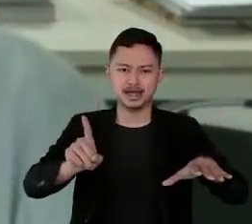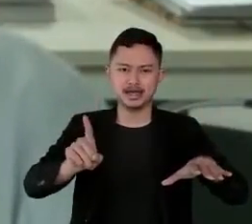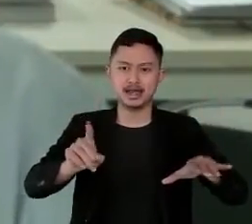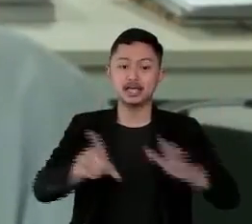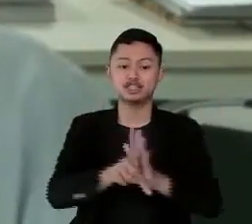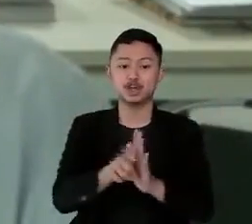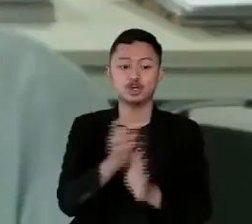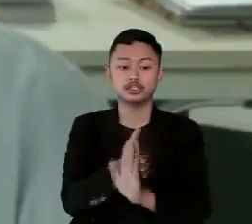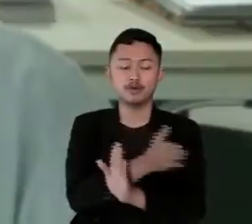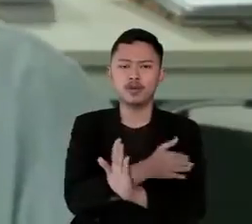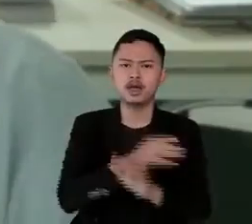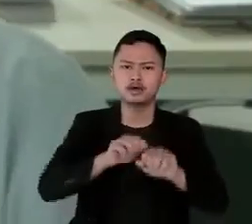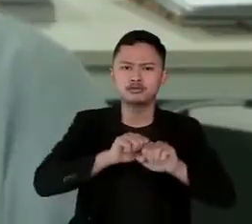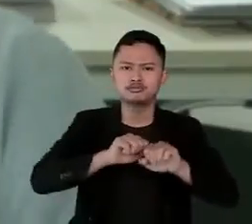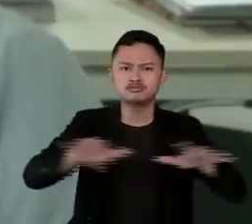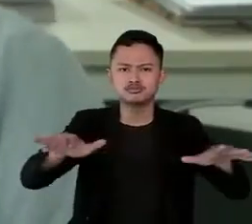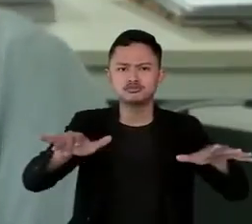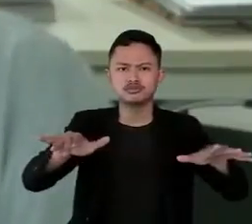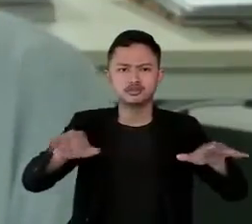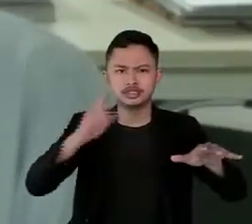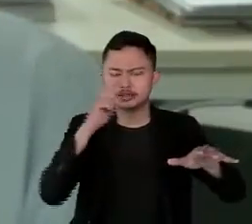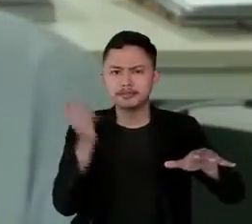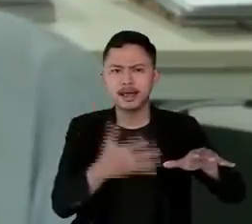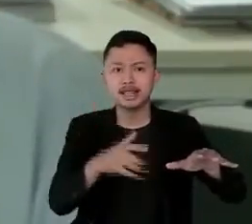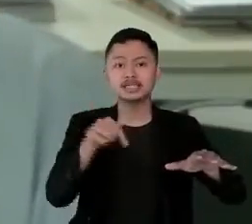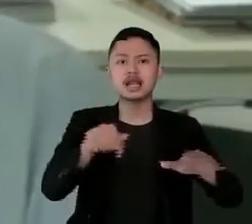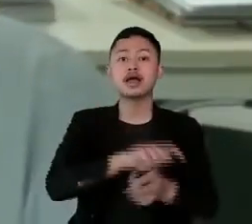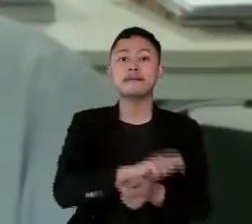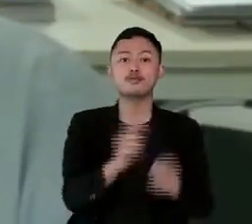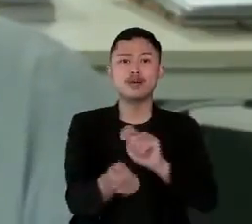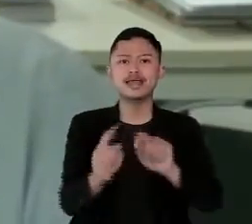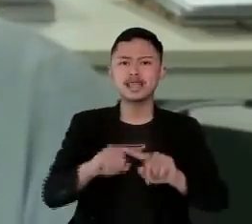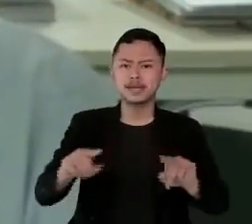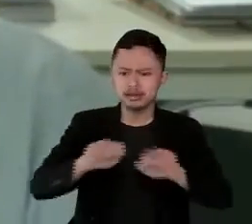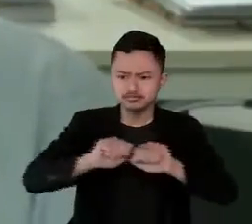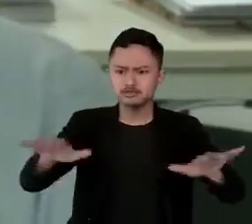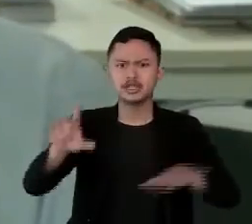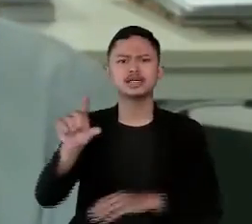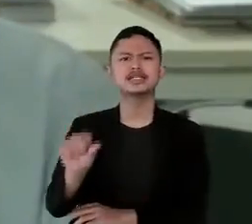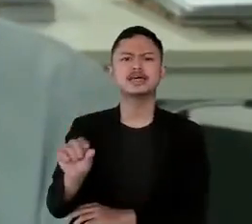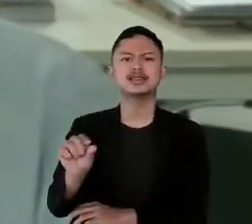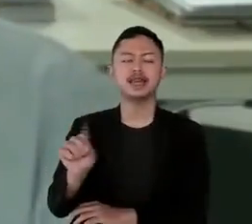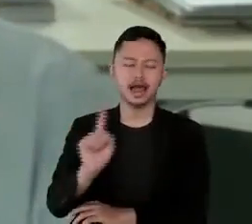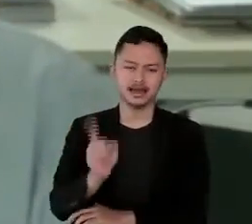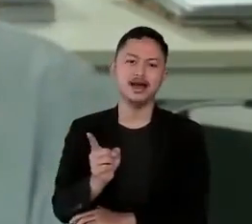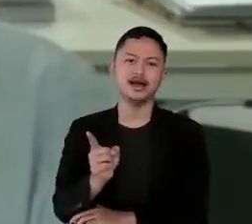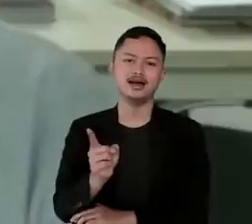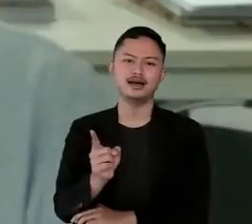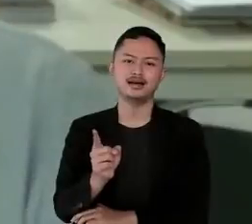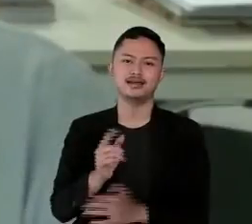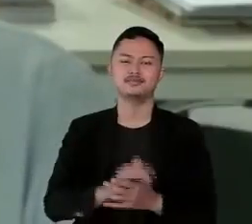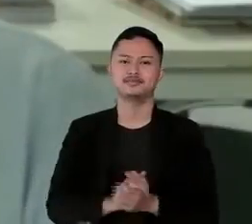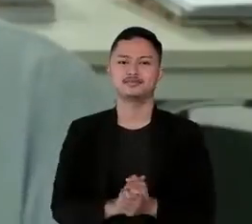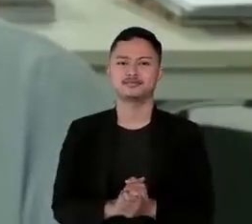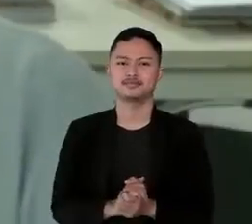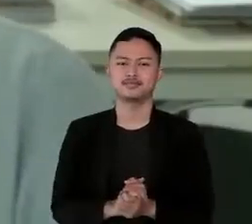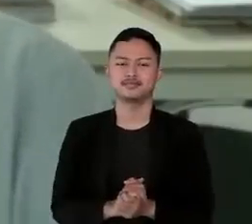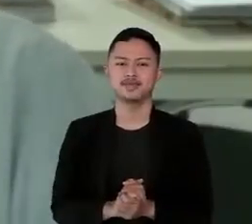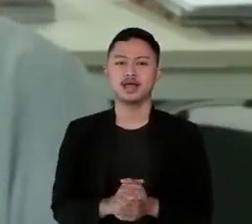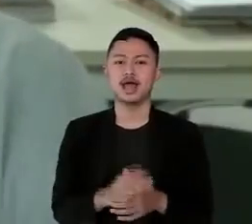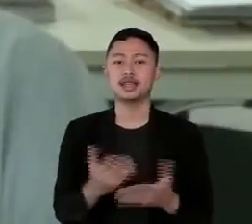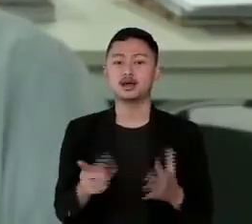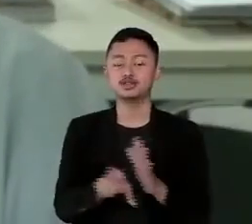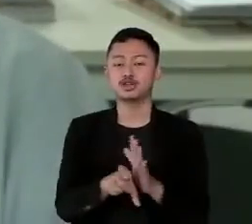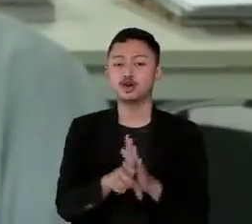yaitu terutama mutasi di daerah ex-aid tampaknya dan kemudian juga adanya perubahan di